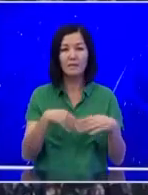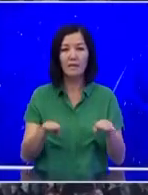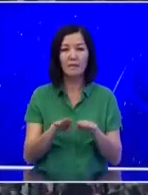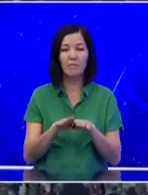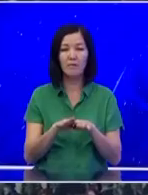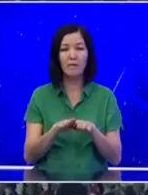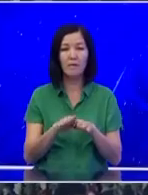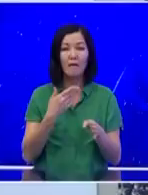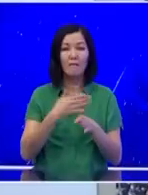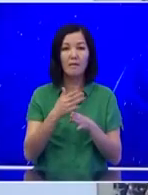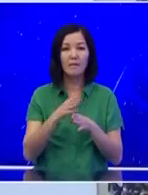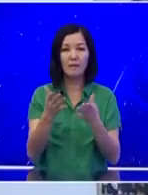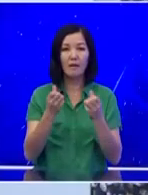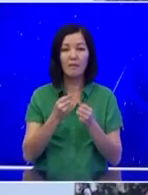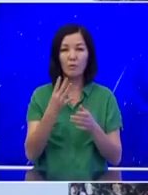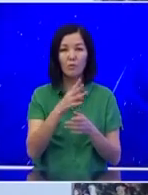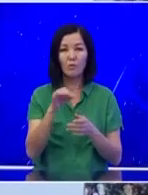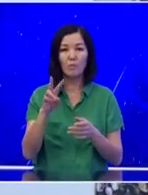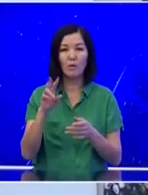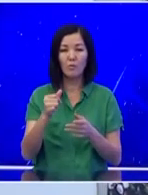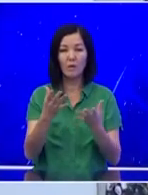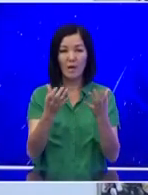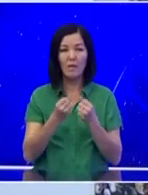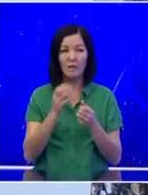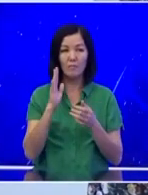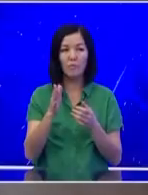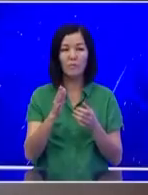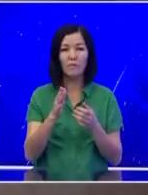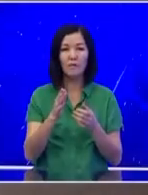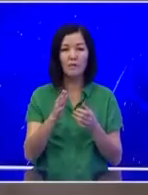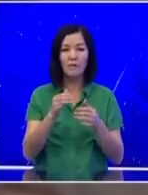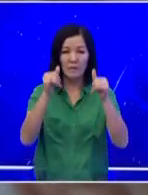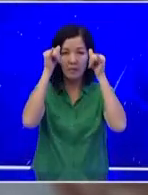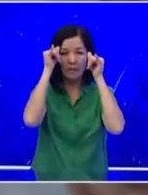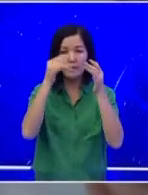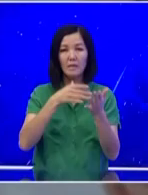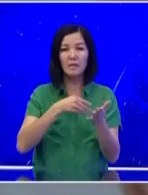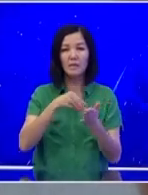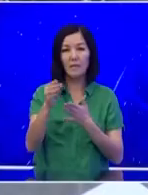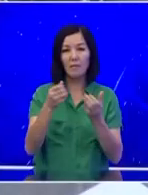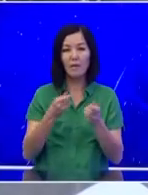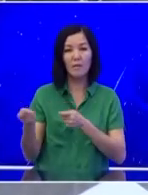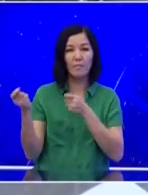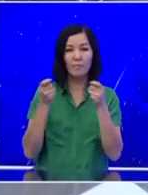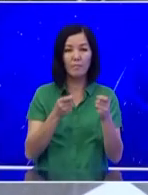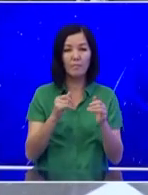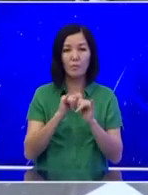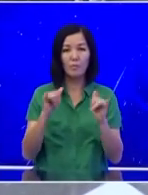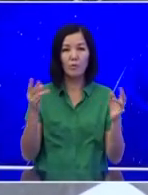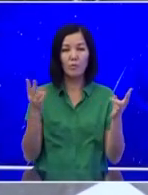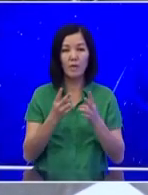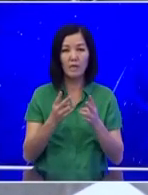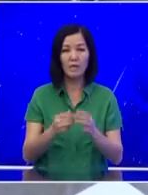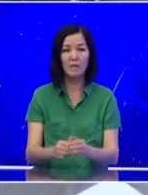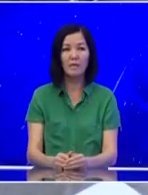несие алғалы жатырмын. 4 миллион алып, соны аналық басы алып көбейтейік деп жатырмын. Құжаттарыңызды қарап отырып, мына